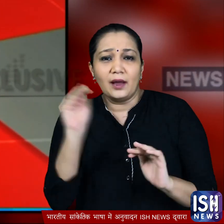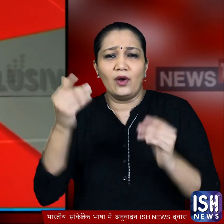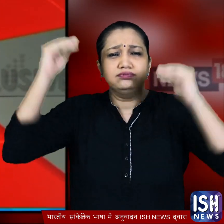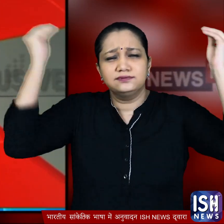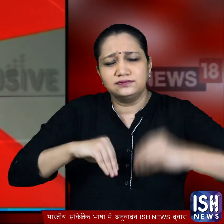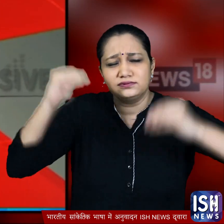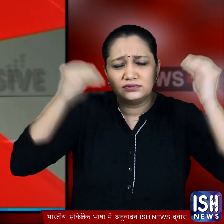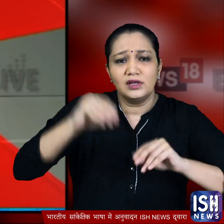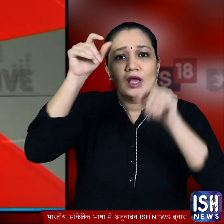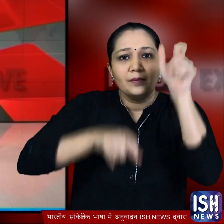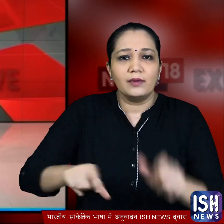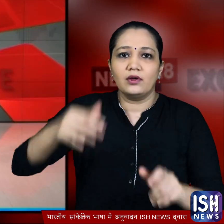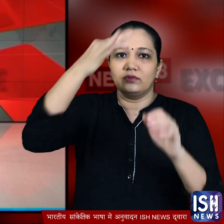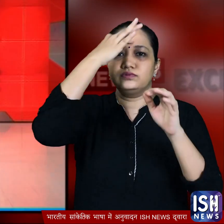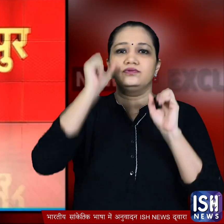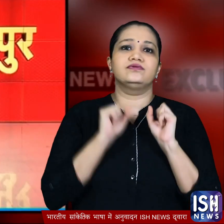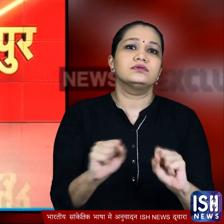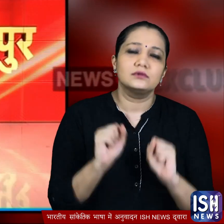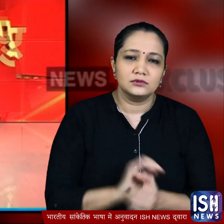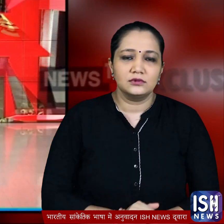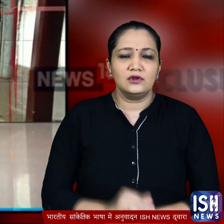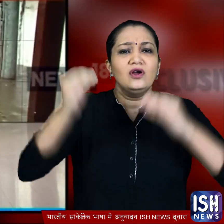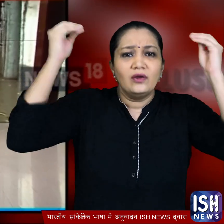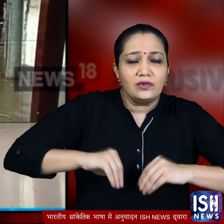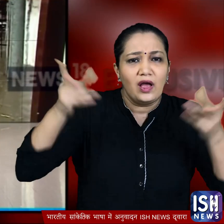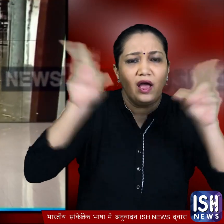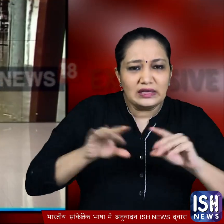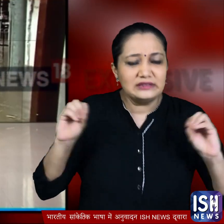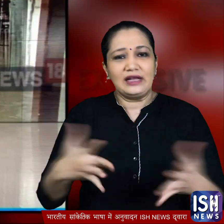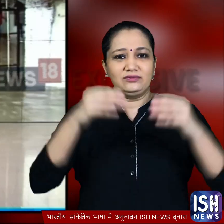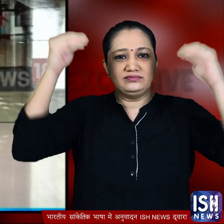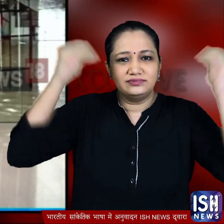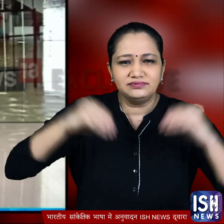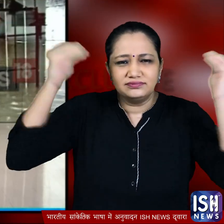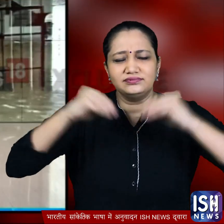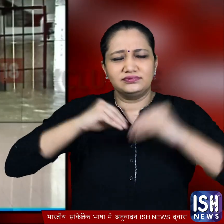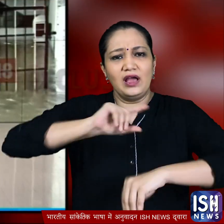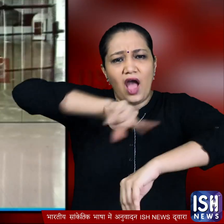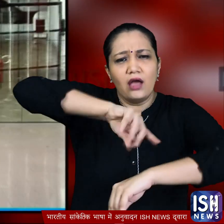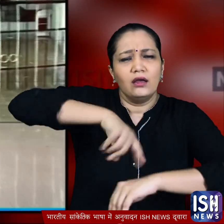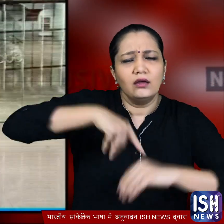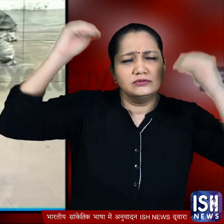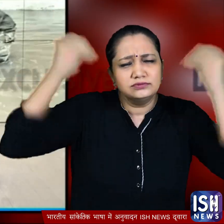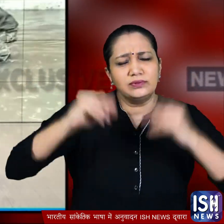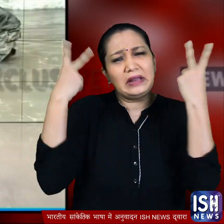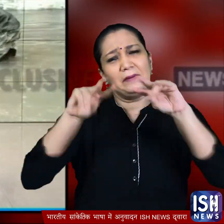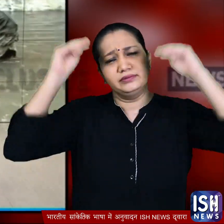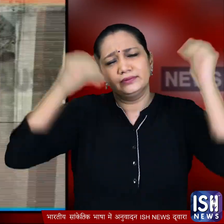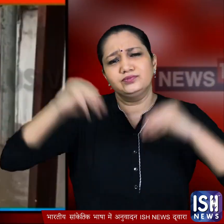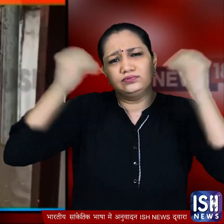हुई भारी बारिश लोगों के लिए मुसीबतों की वजह बन गई। मॉनसून के फिर से एक्टिव होने के साथ ही वहां लगातार कई घंटे जोरदार बारिश